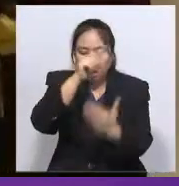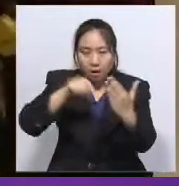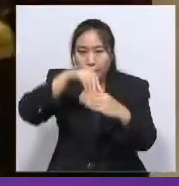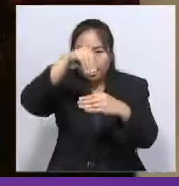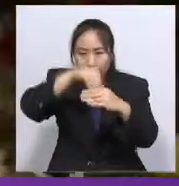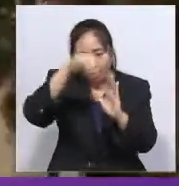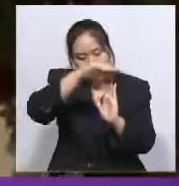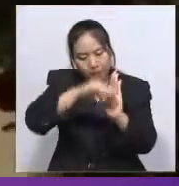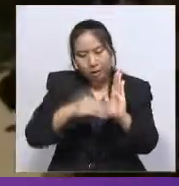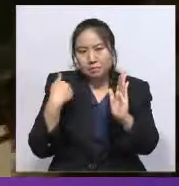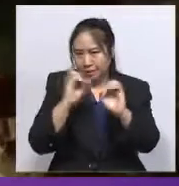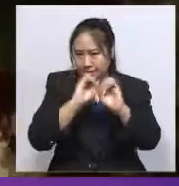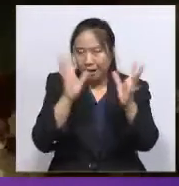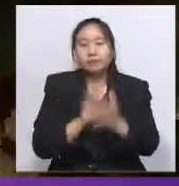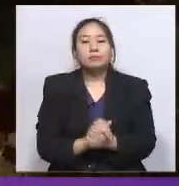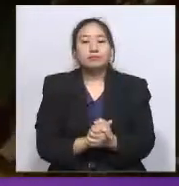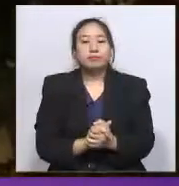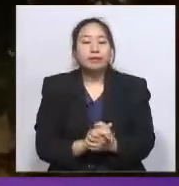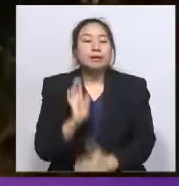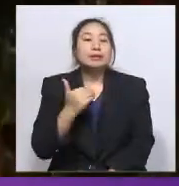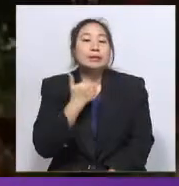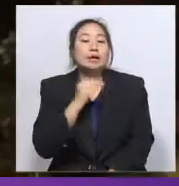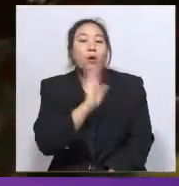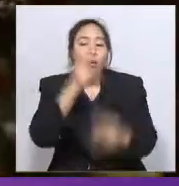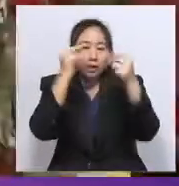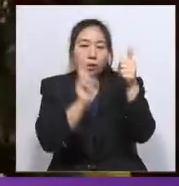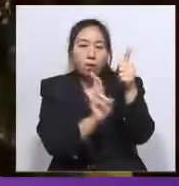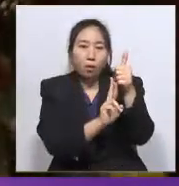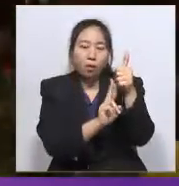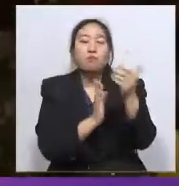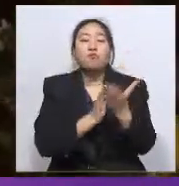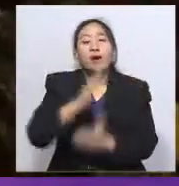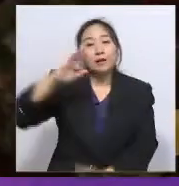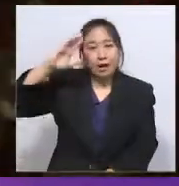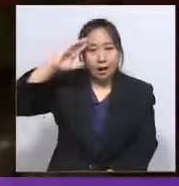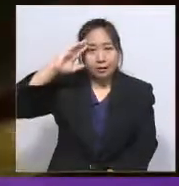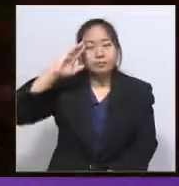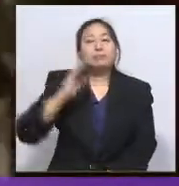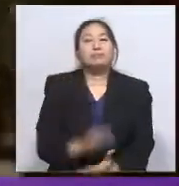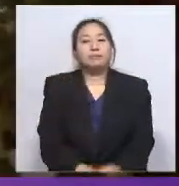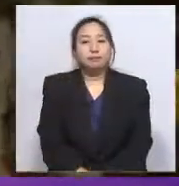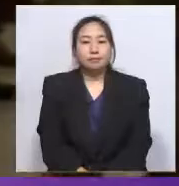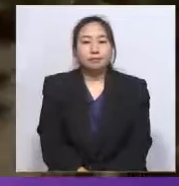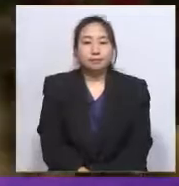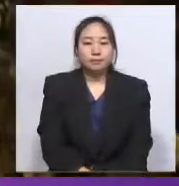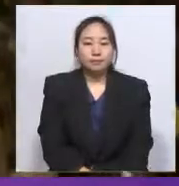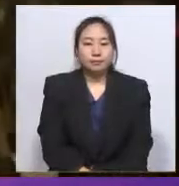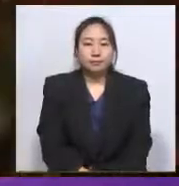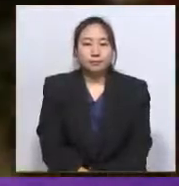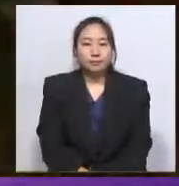ที่ชัดเจนอยู่แล้วครับนั่นก็เป็นซุ้มเสียงนะครับมาจากรองนายกรัฐมนตรีฝ่ายความมั่นคงพลเอกประวิตรวงสุวรรณครับ